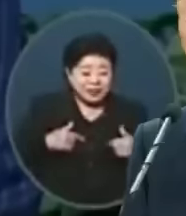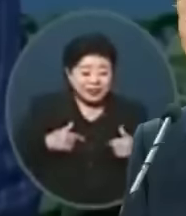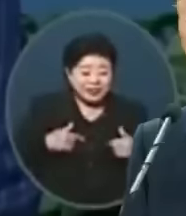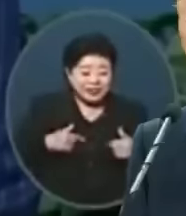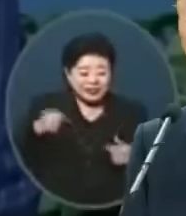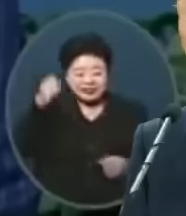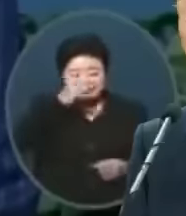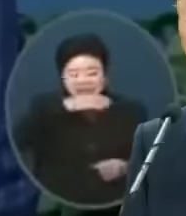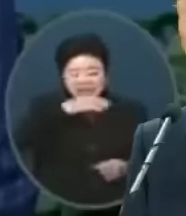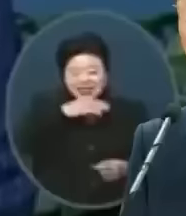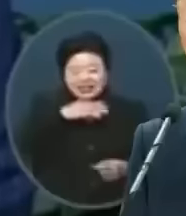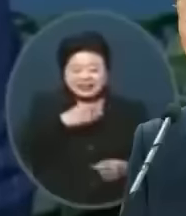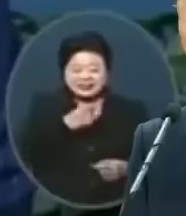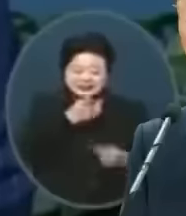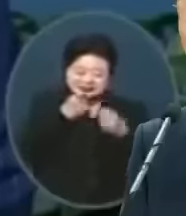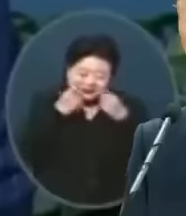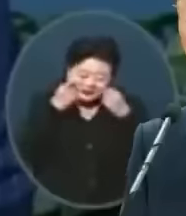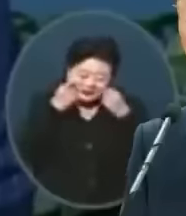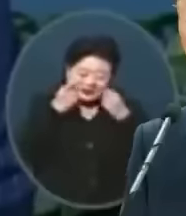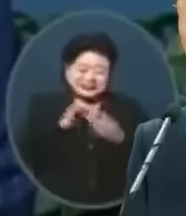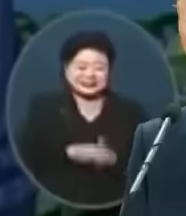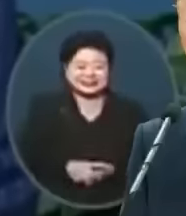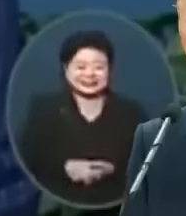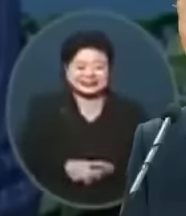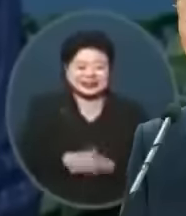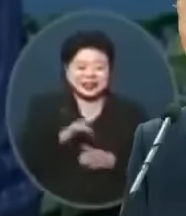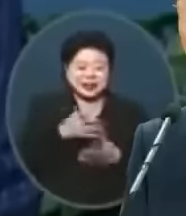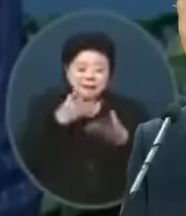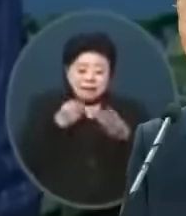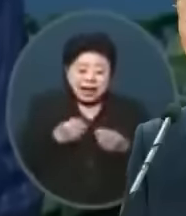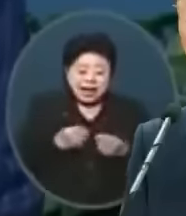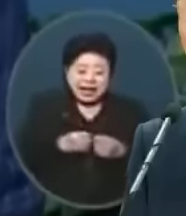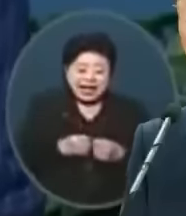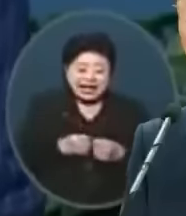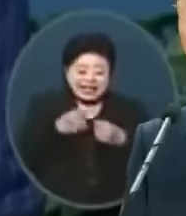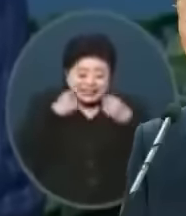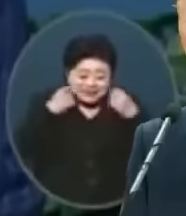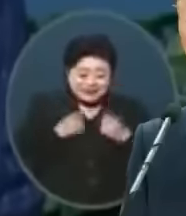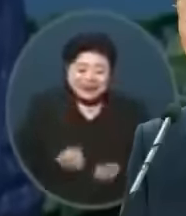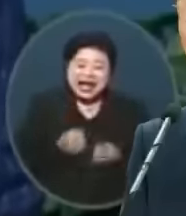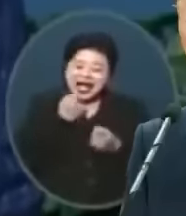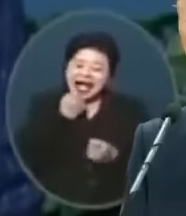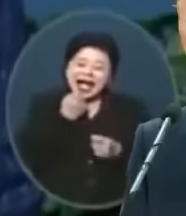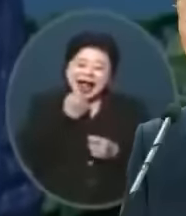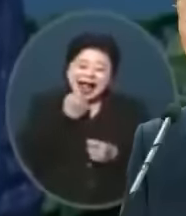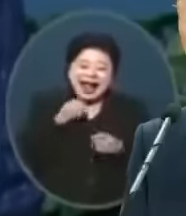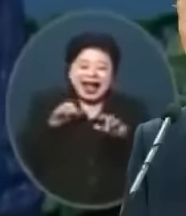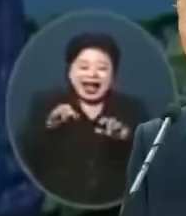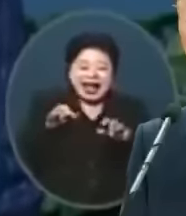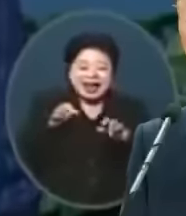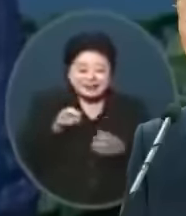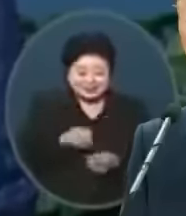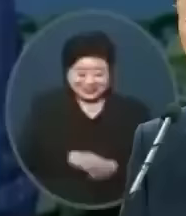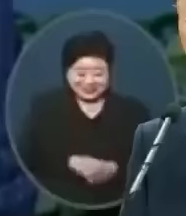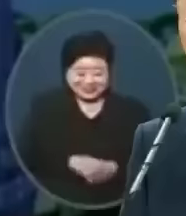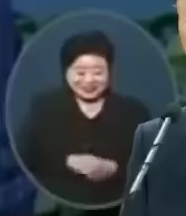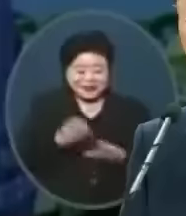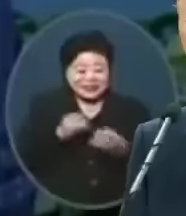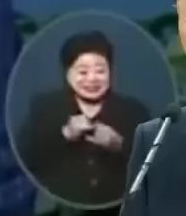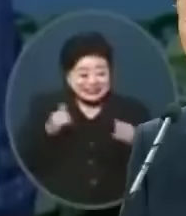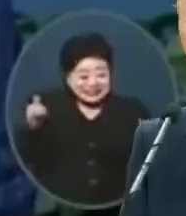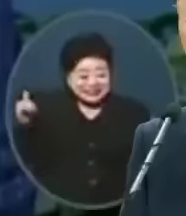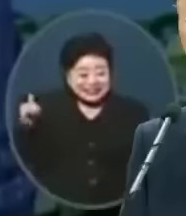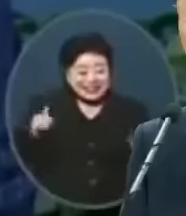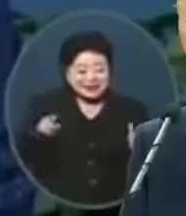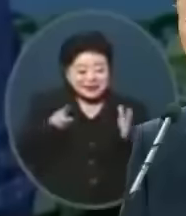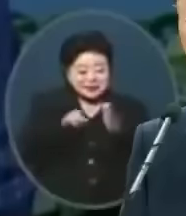그저 빈 것이 웃고 많이 기쁘면 깔깔깔 웃습니다. 저는 많은 사람하고